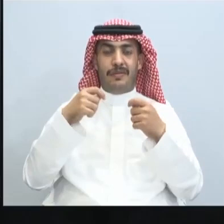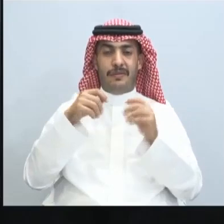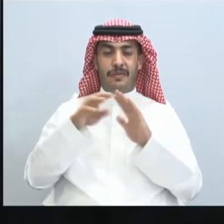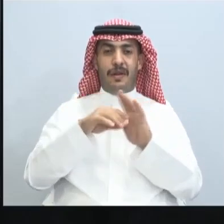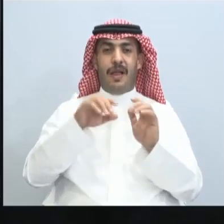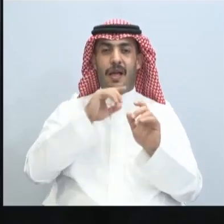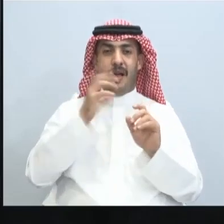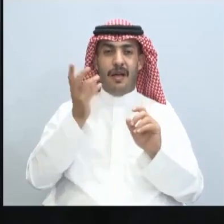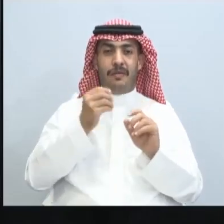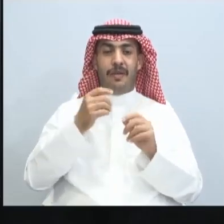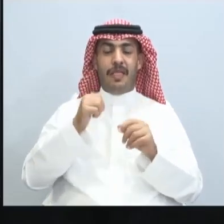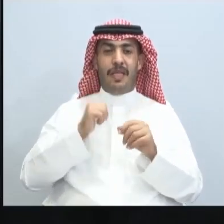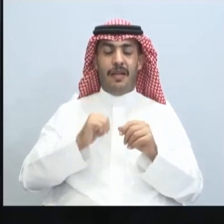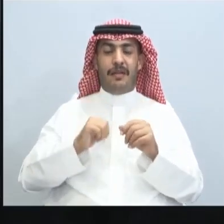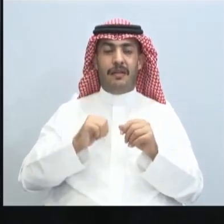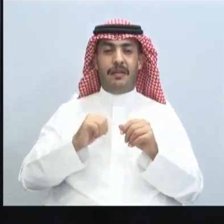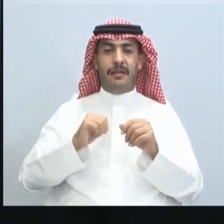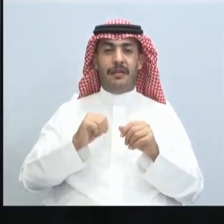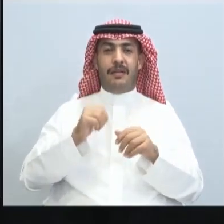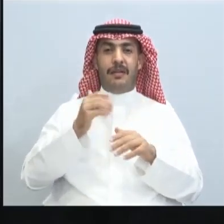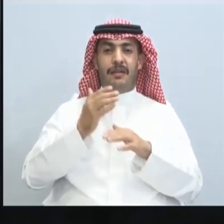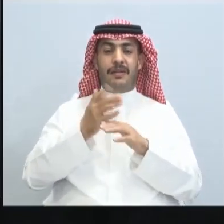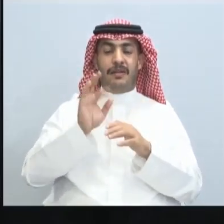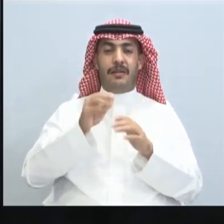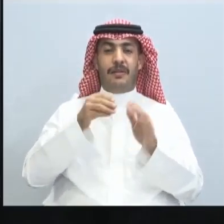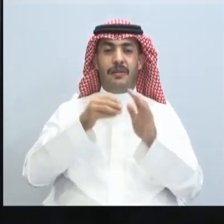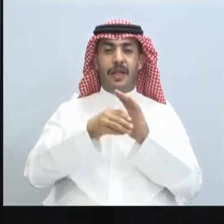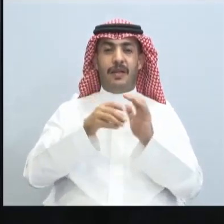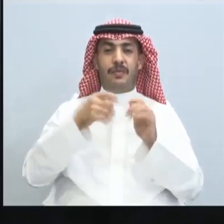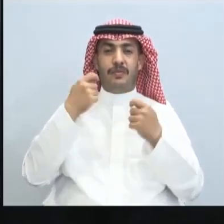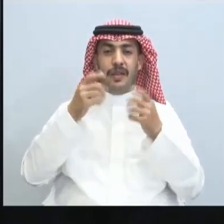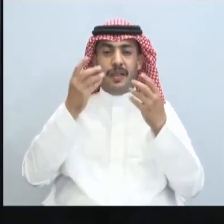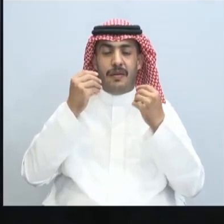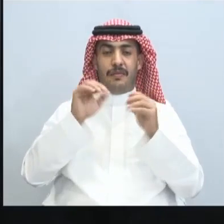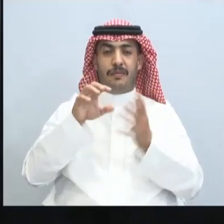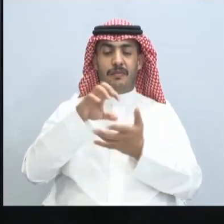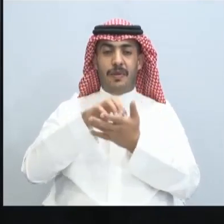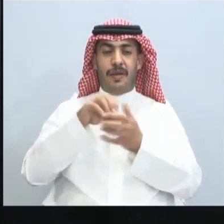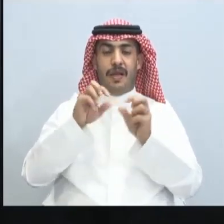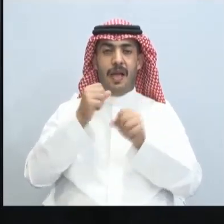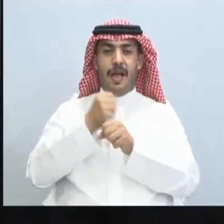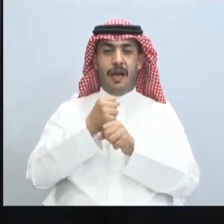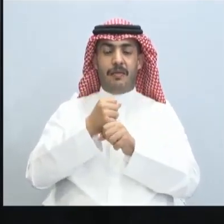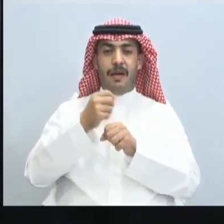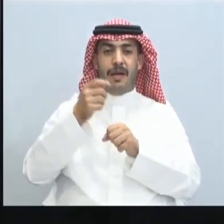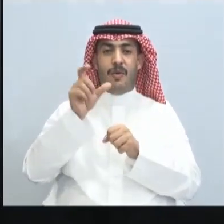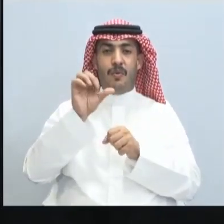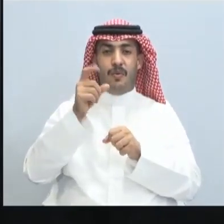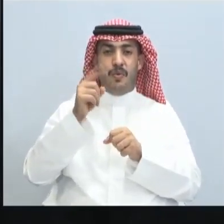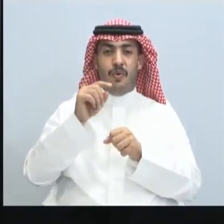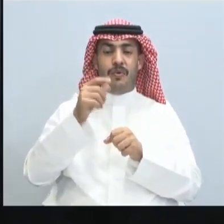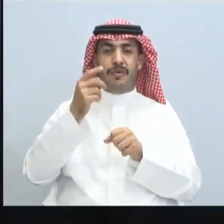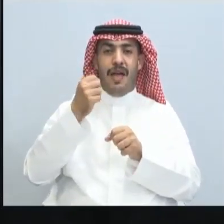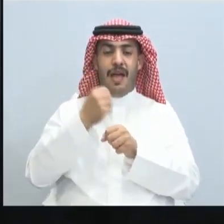اولياء الامور كذلك الطلاب كذلك داخل وزاره التعليم هنالك منصات اعمالي ونور وغيرها من